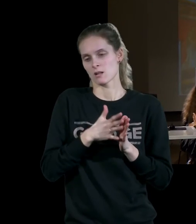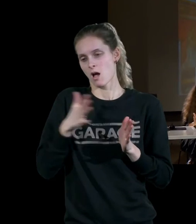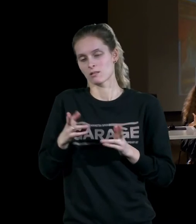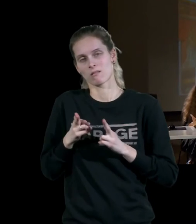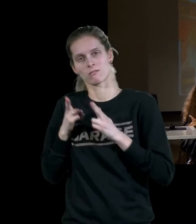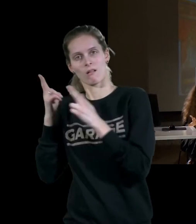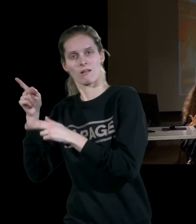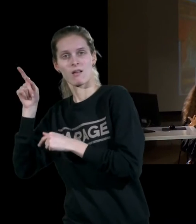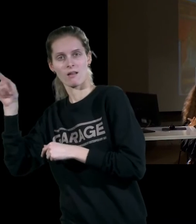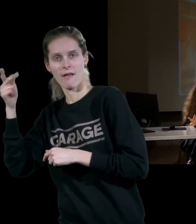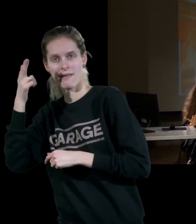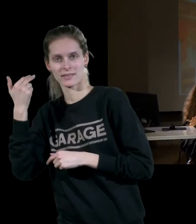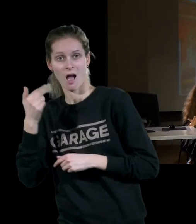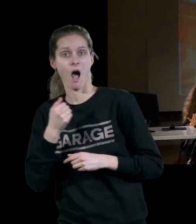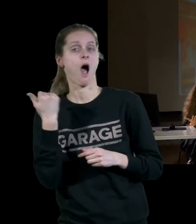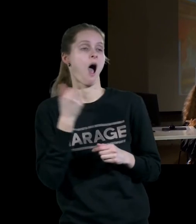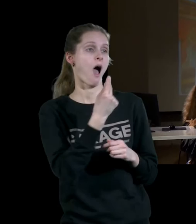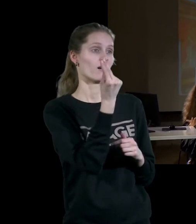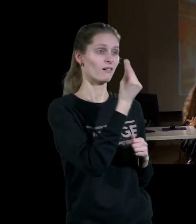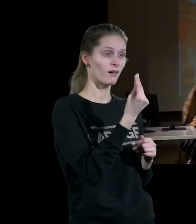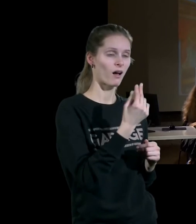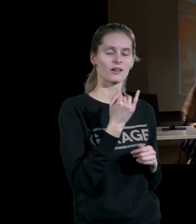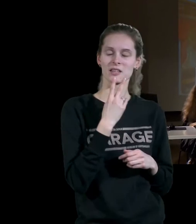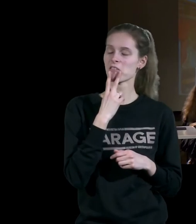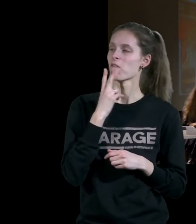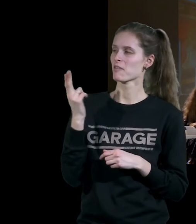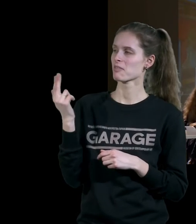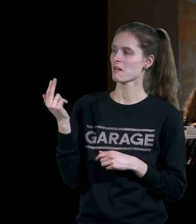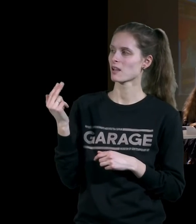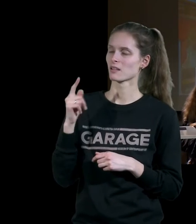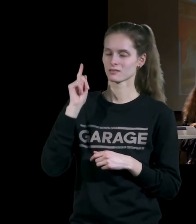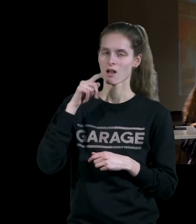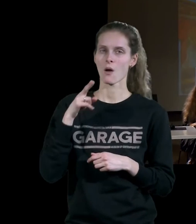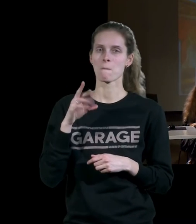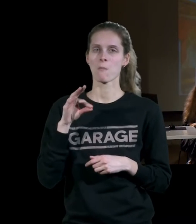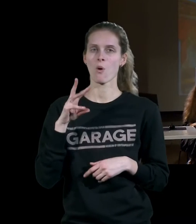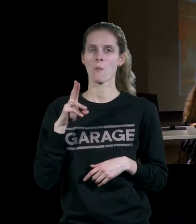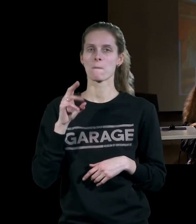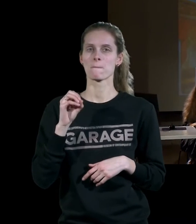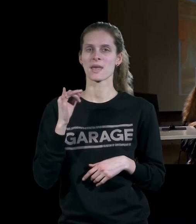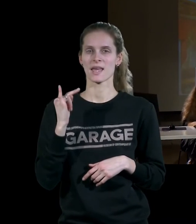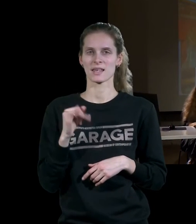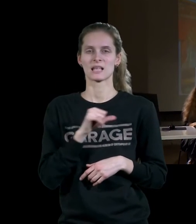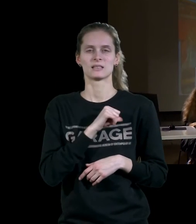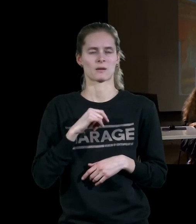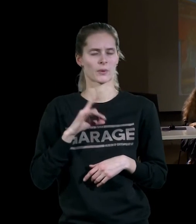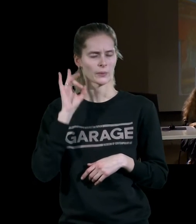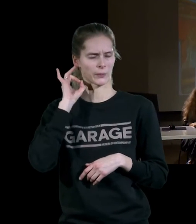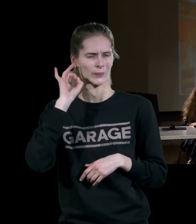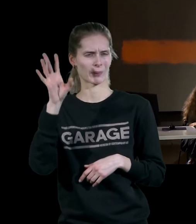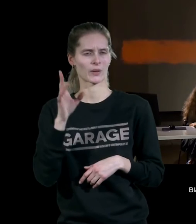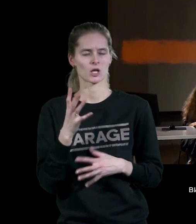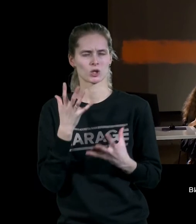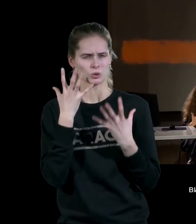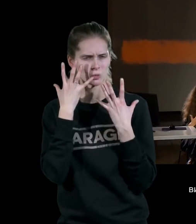уже знал по репродукциям. Это одна из самых знаменитых фресок Помпей. И сам этот замечательный темно-красный цвет, который присутствует на